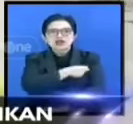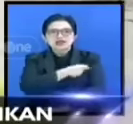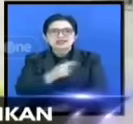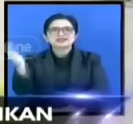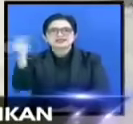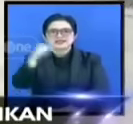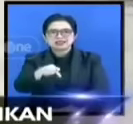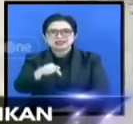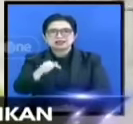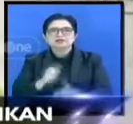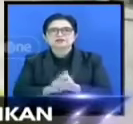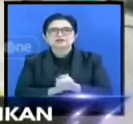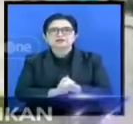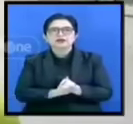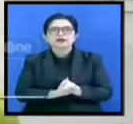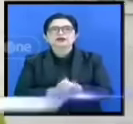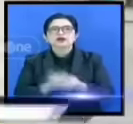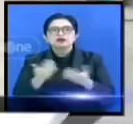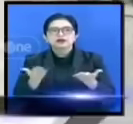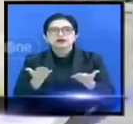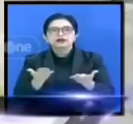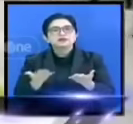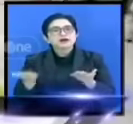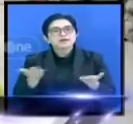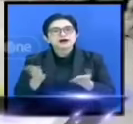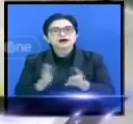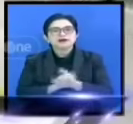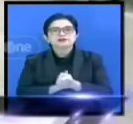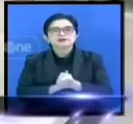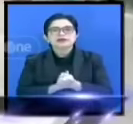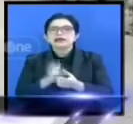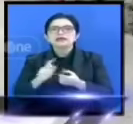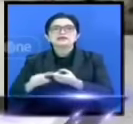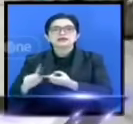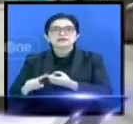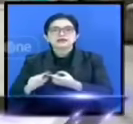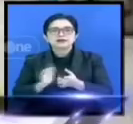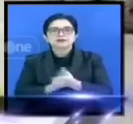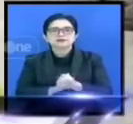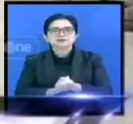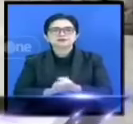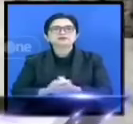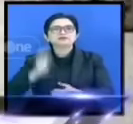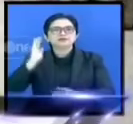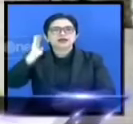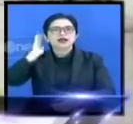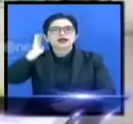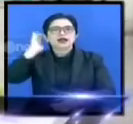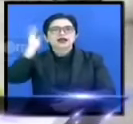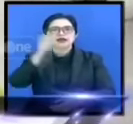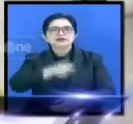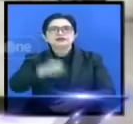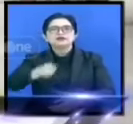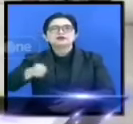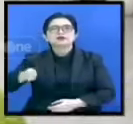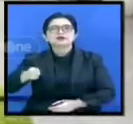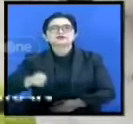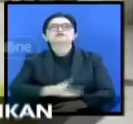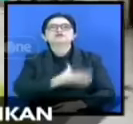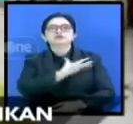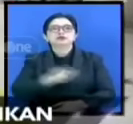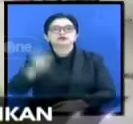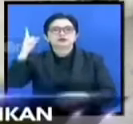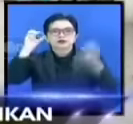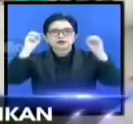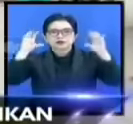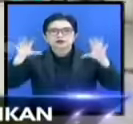warahmatullahi wabarakatuh. Apa kabar teman-teman semua? Semoga sehat walafiat. Saat ini saya masih berada di kota